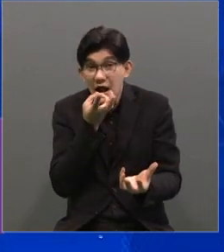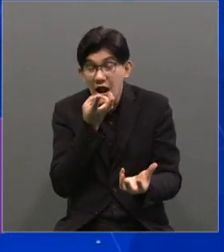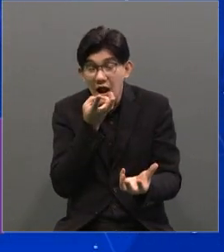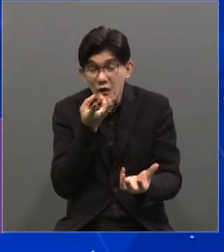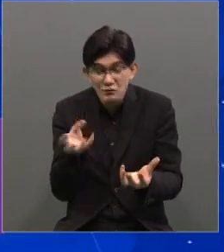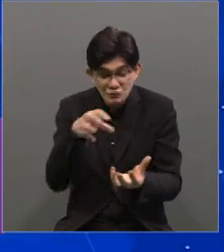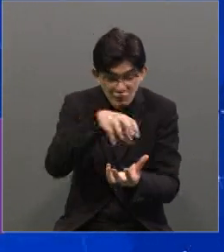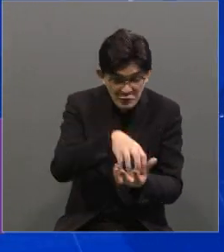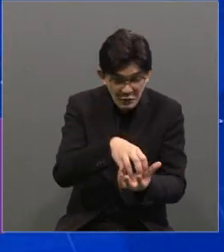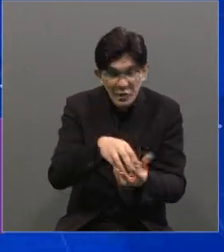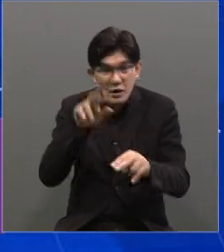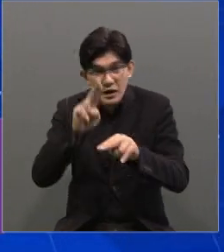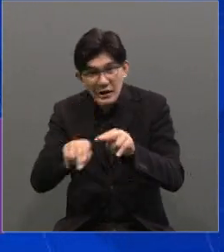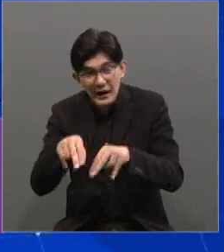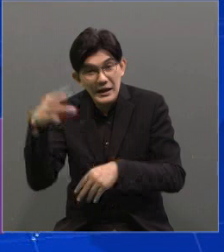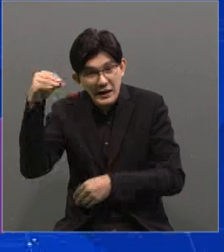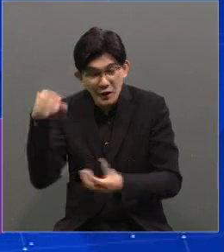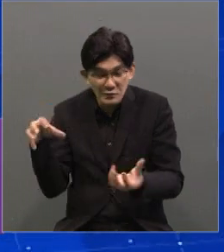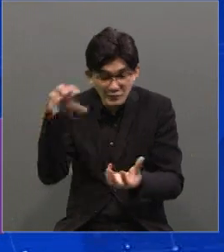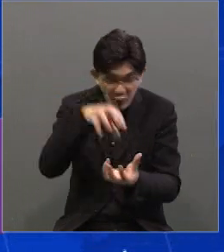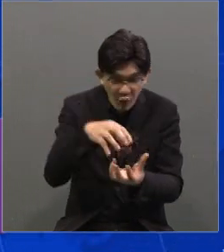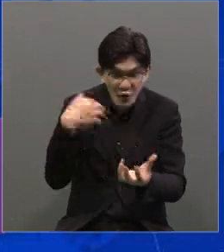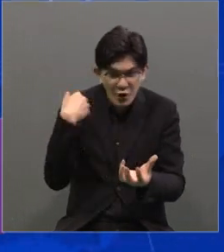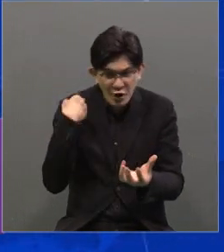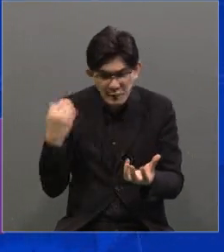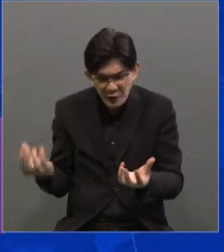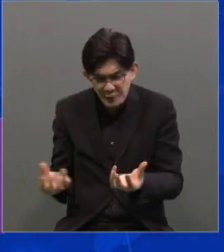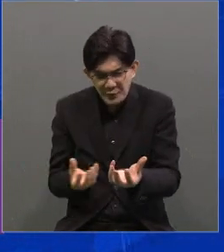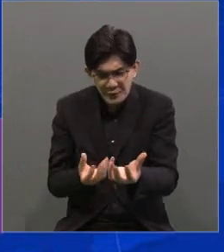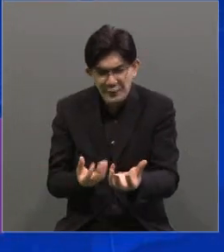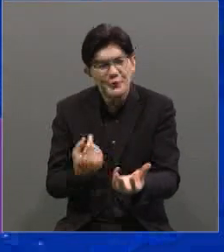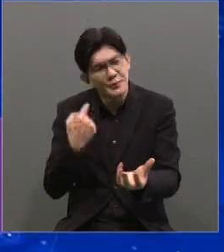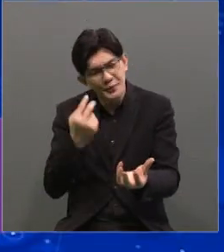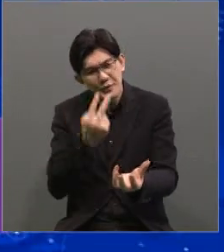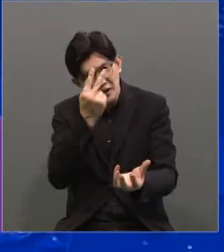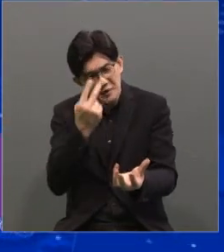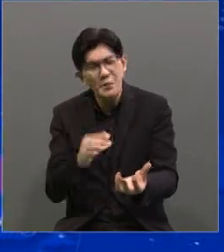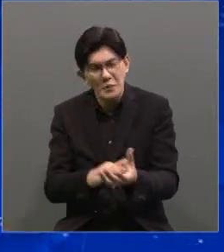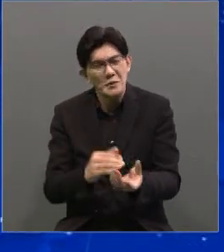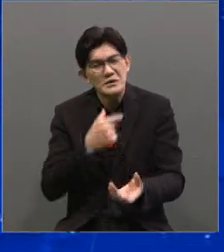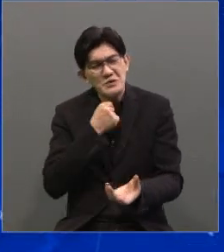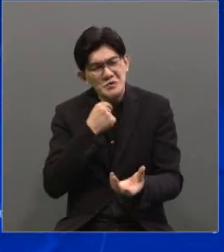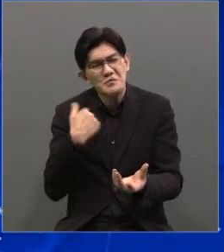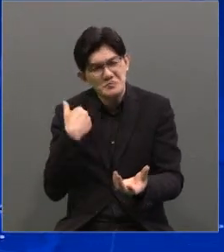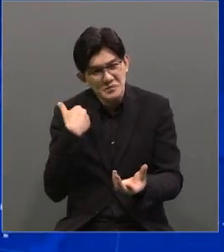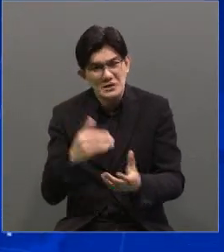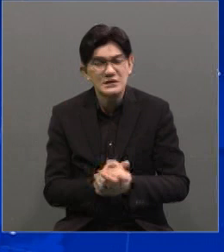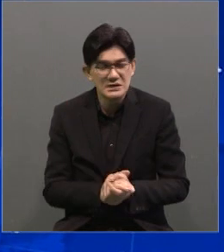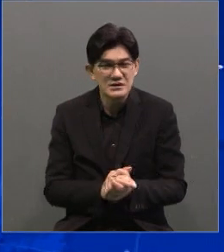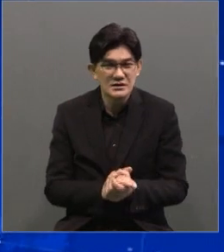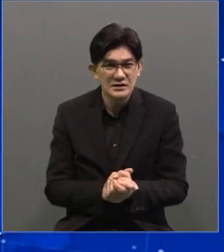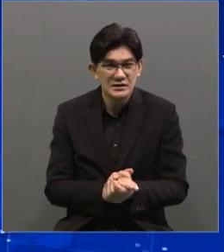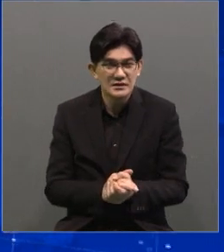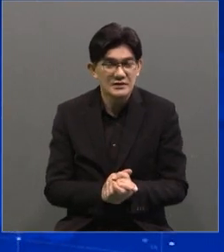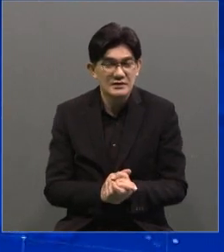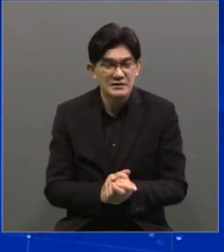แล้วก็น้ำปลาพริกเป็นเครื่องเคียง แม ่อู้หิวเลยนะคะ เราไม่ได้ทานอะไรก่อนเข้ารายการเสียด้วยสิ ใช่ค่ะโอ้โ